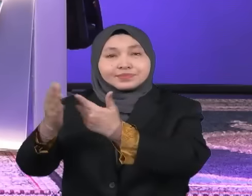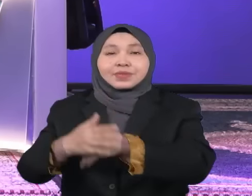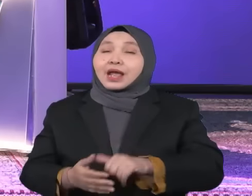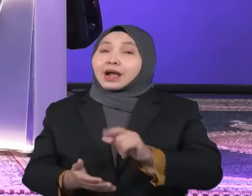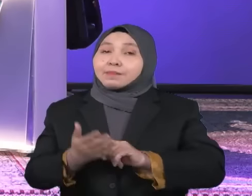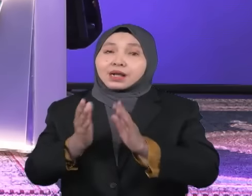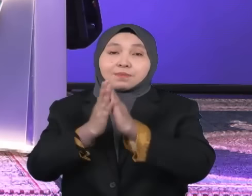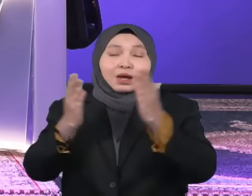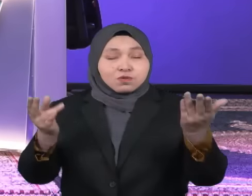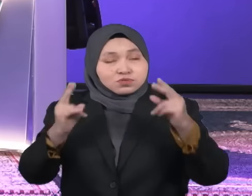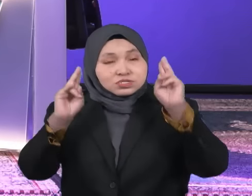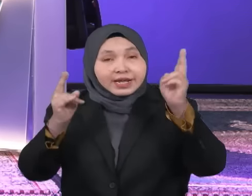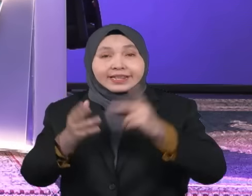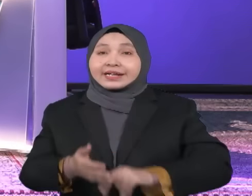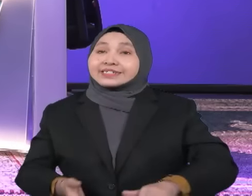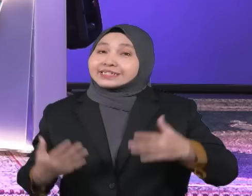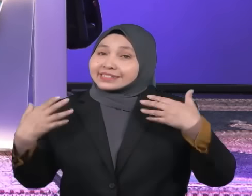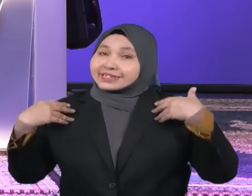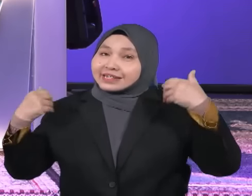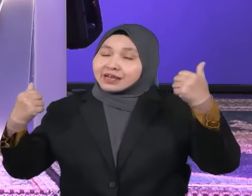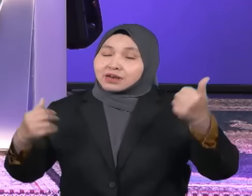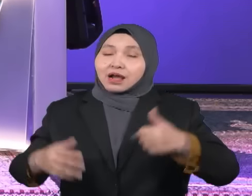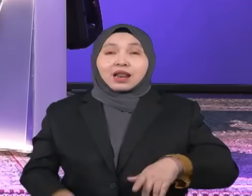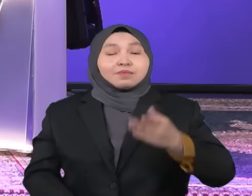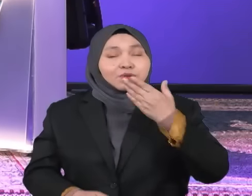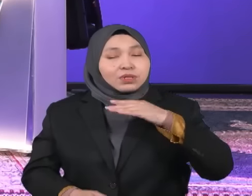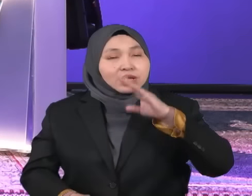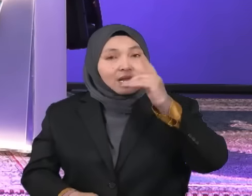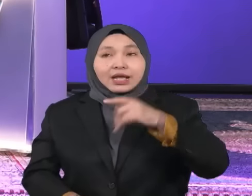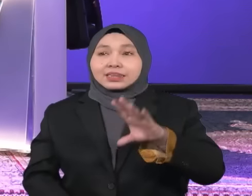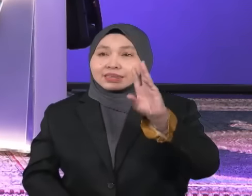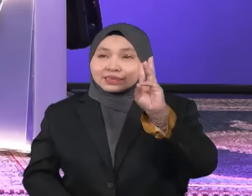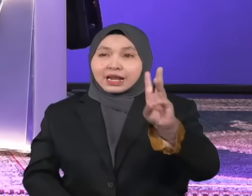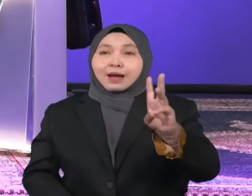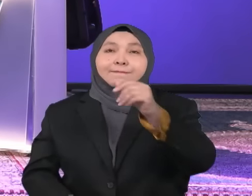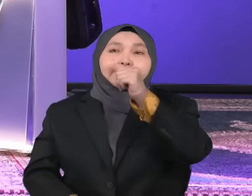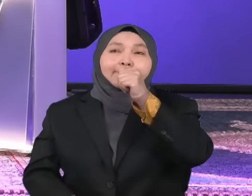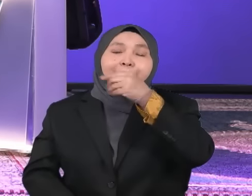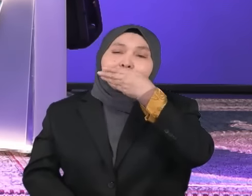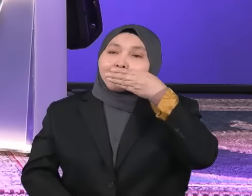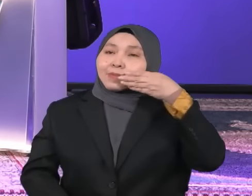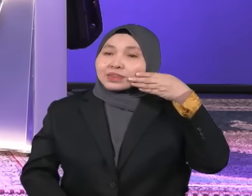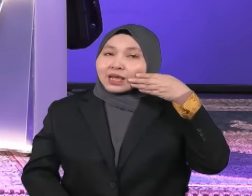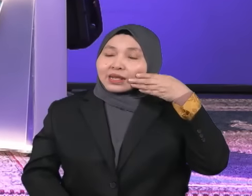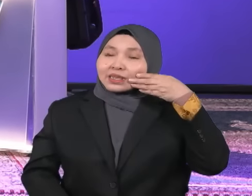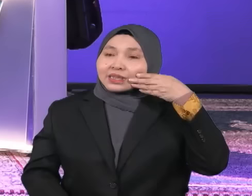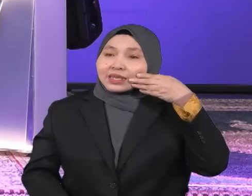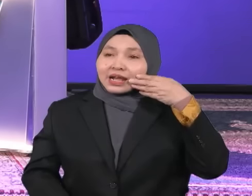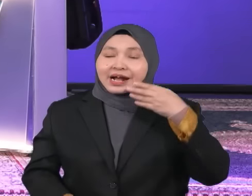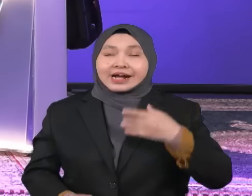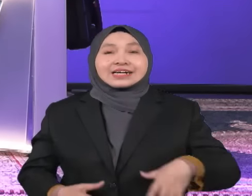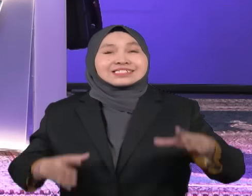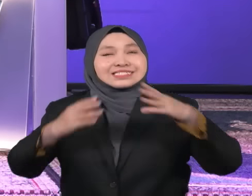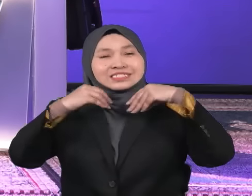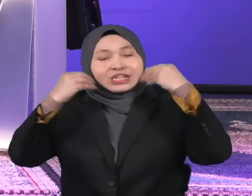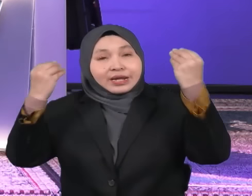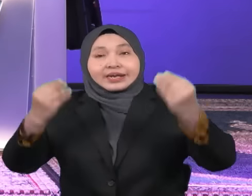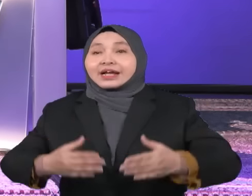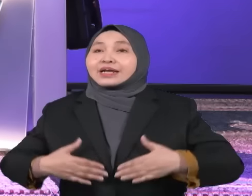Ustaz? Alhamdulillah Fadhil Ustaz, sihat ya? Alhamdulillah. 6 Ramadan. 6 Ramadan. Ya, alhamdulillah saatnya. Ceria gembira lagi